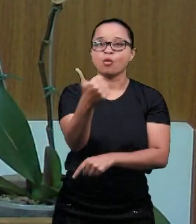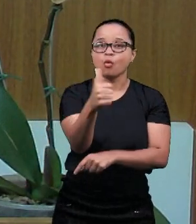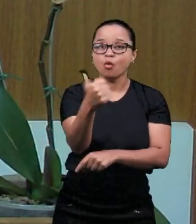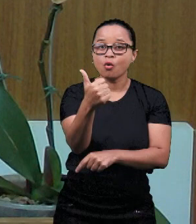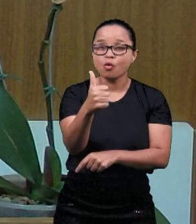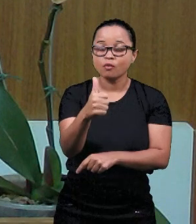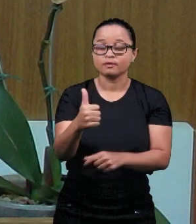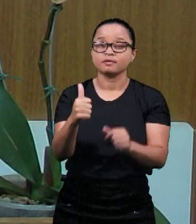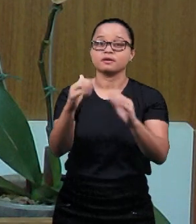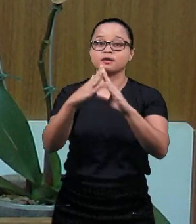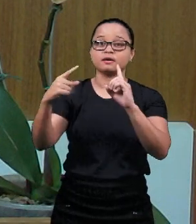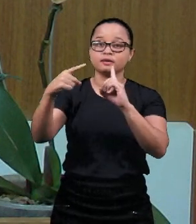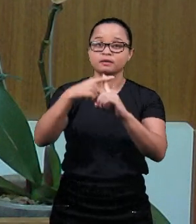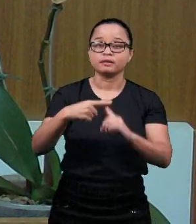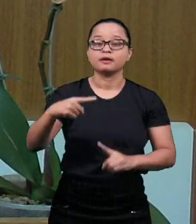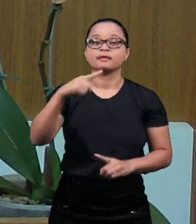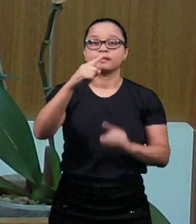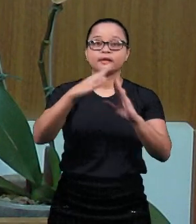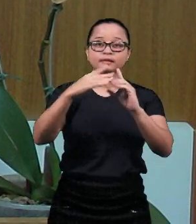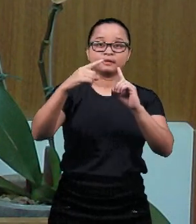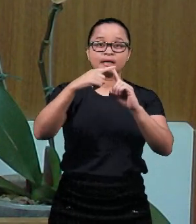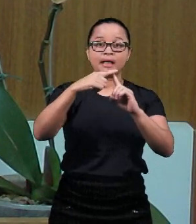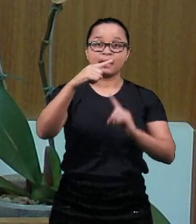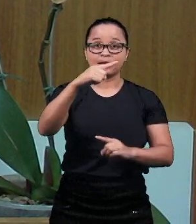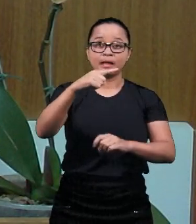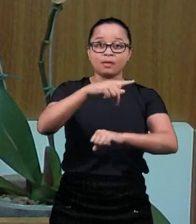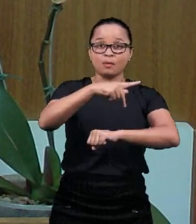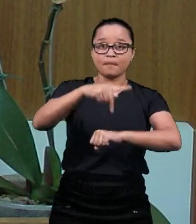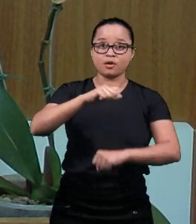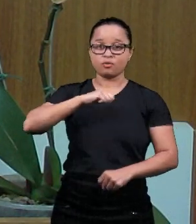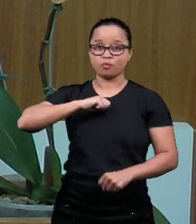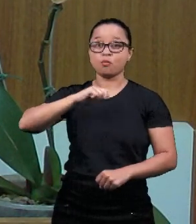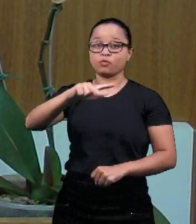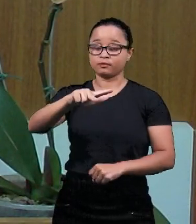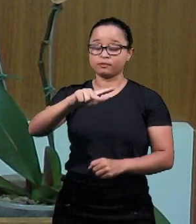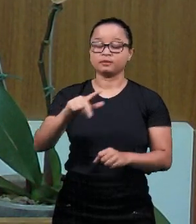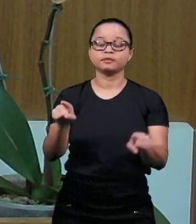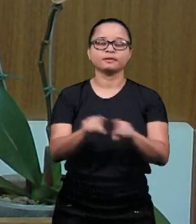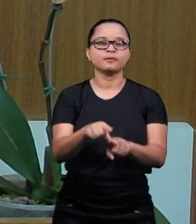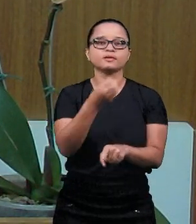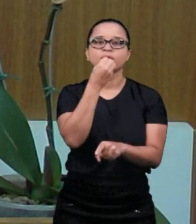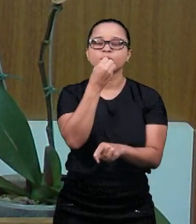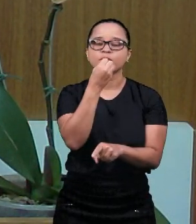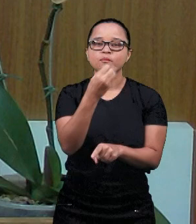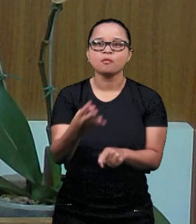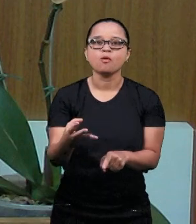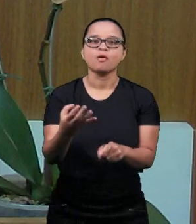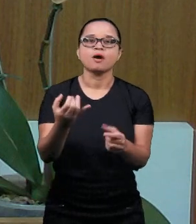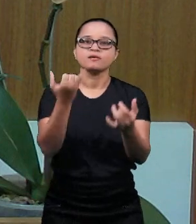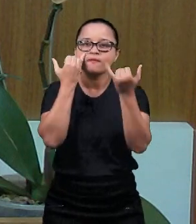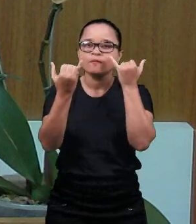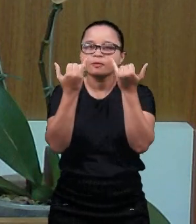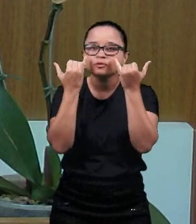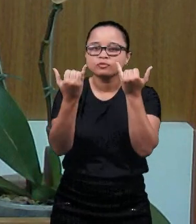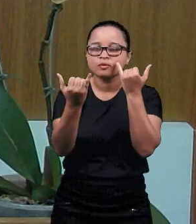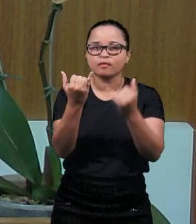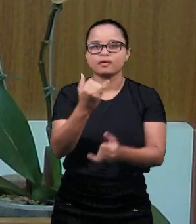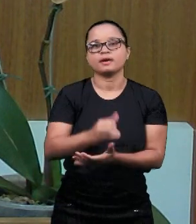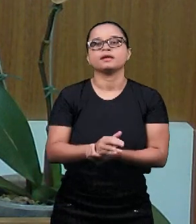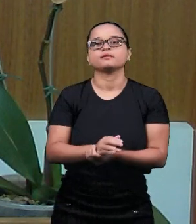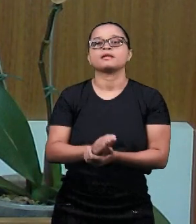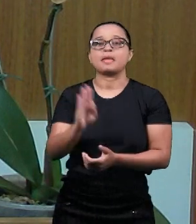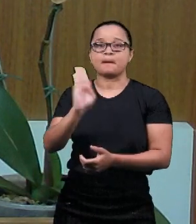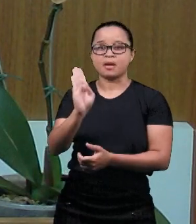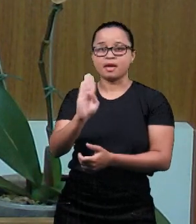nous avons de bonnes nouvelles de Belgique, de plusieurs endroits. Dieu fait une grande œuvre, et aussi en